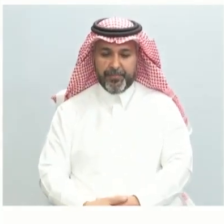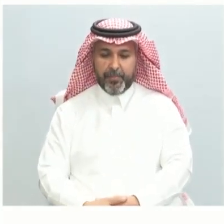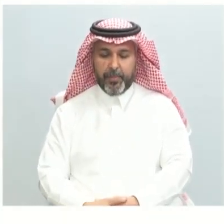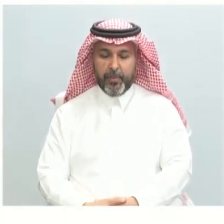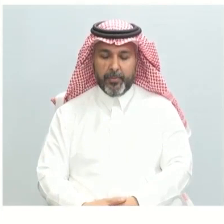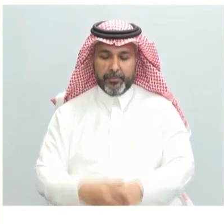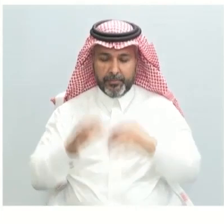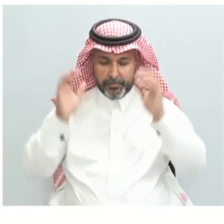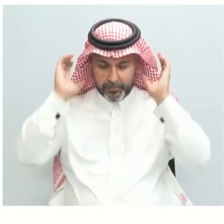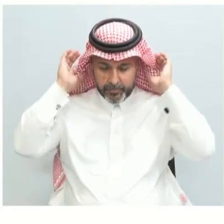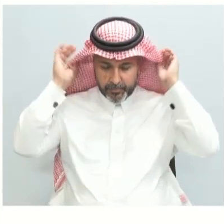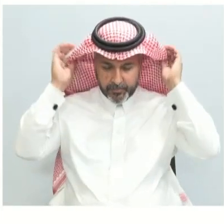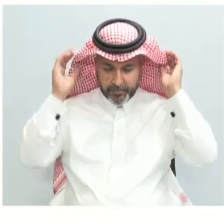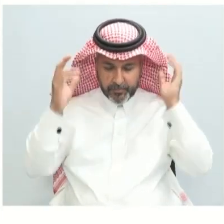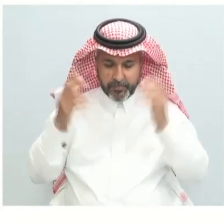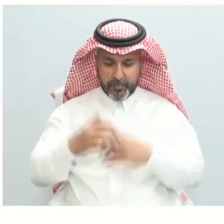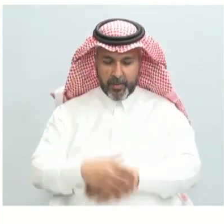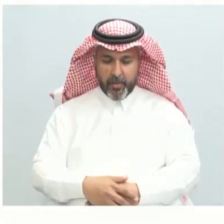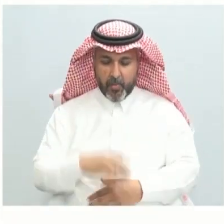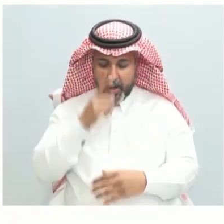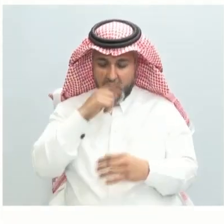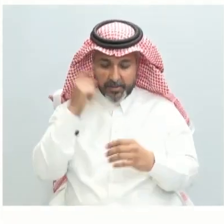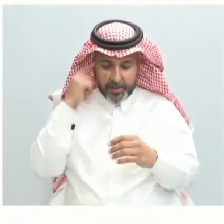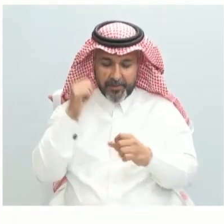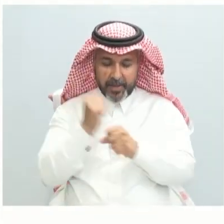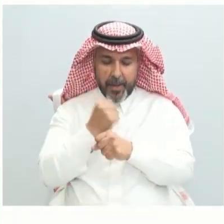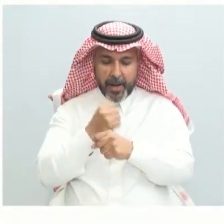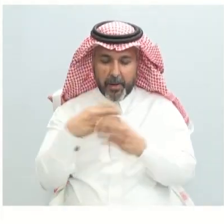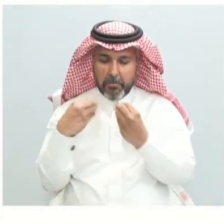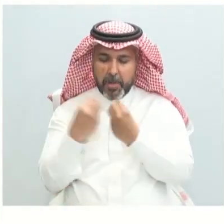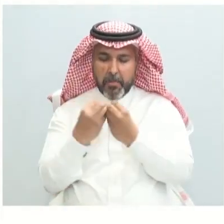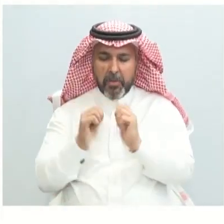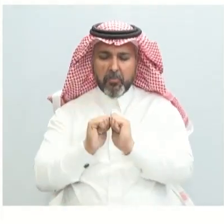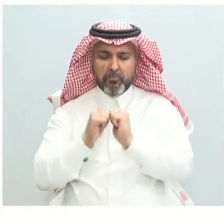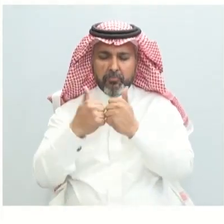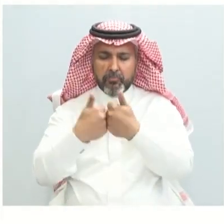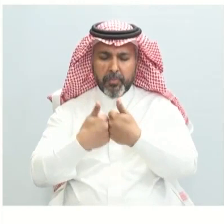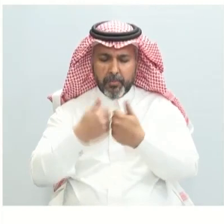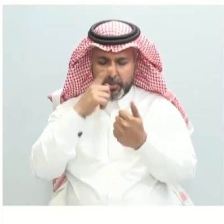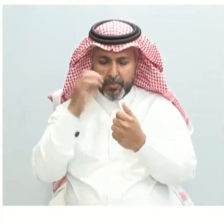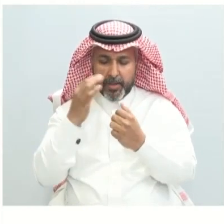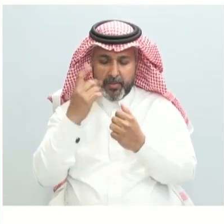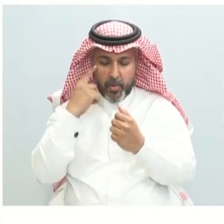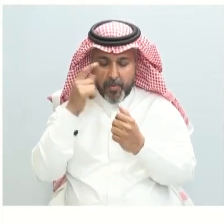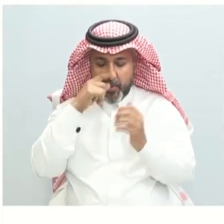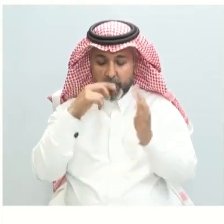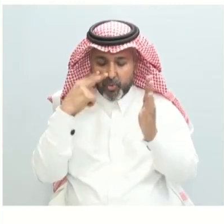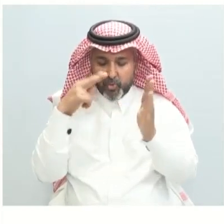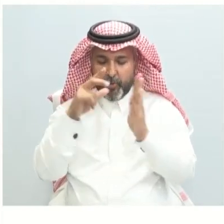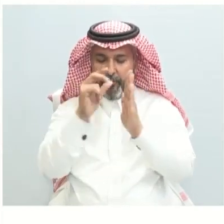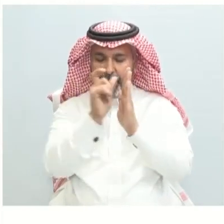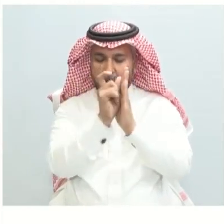يتمتع بها وعليه واجبات يلتزمها هذا المواطن